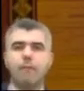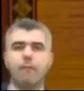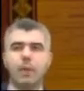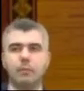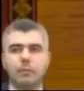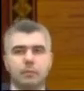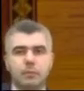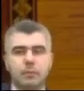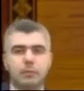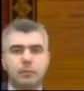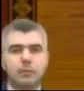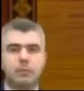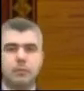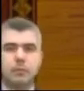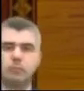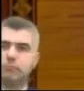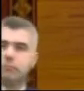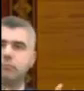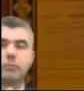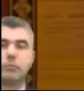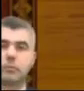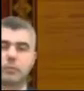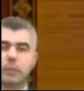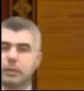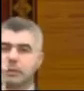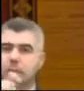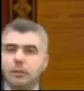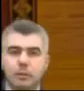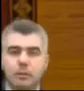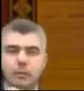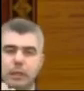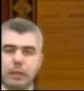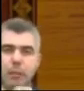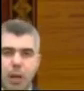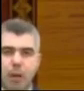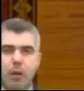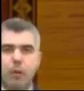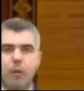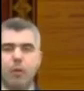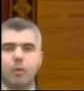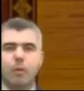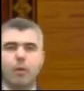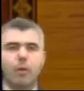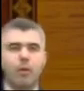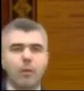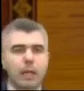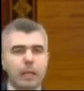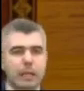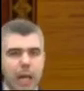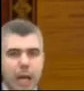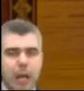التي تجعل من الحياة مستدامة فيما يتعلق بمعالجة المياه